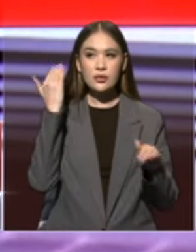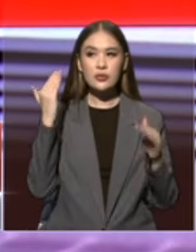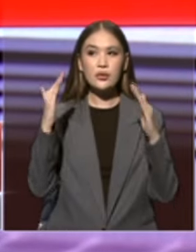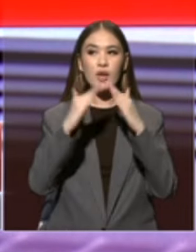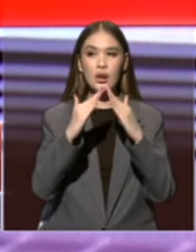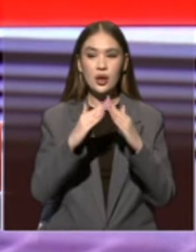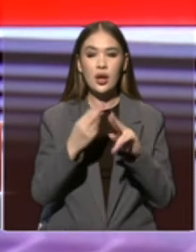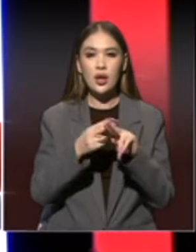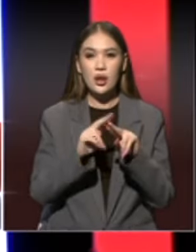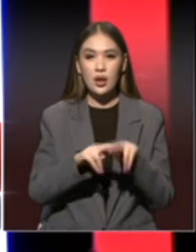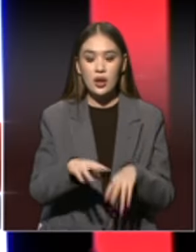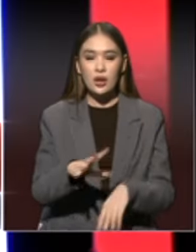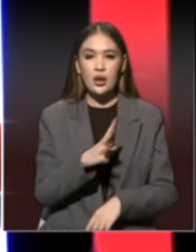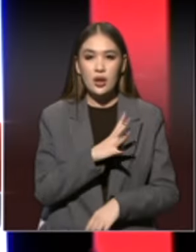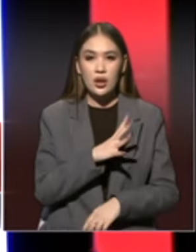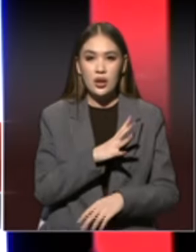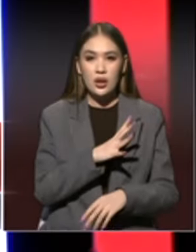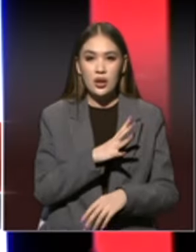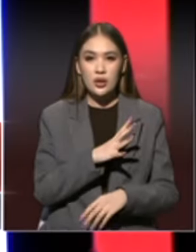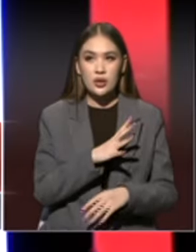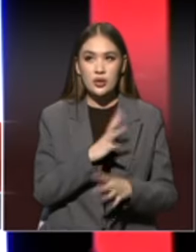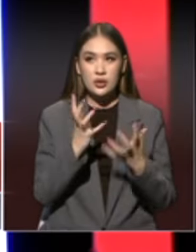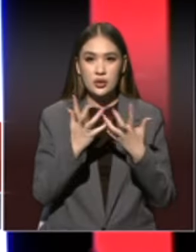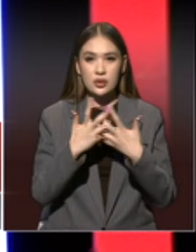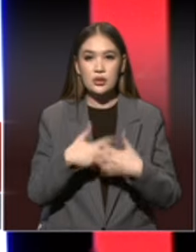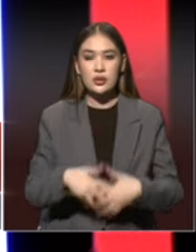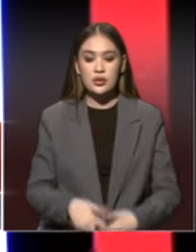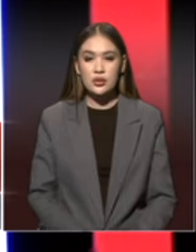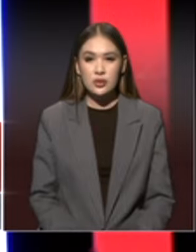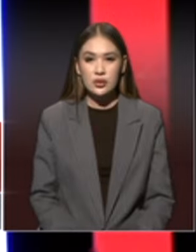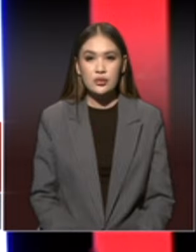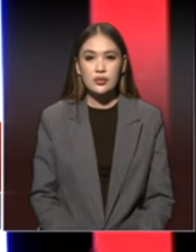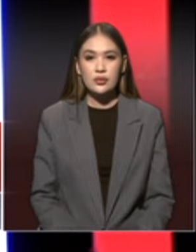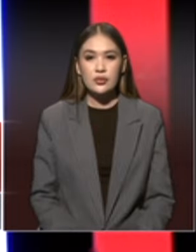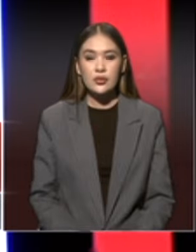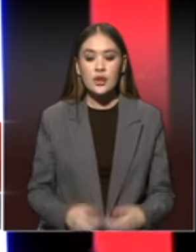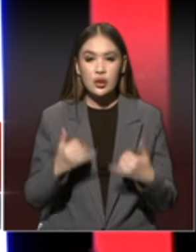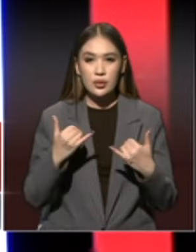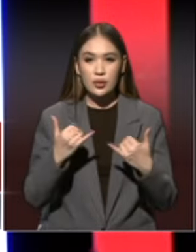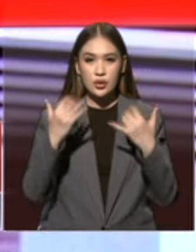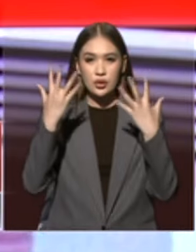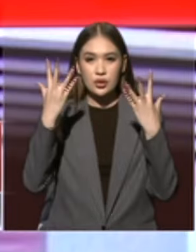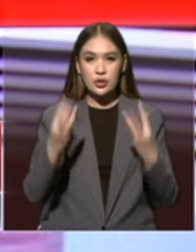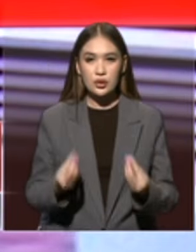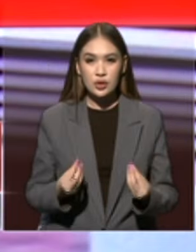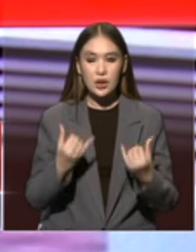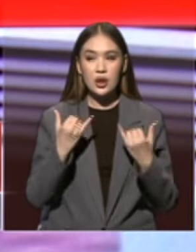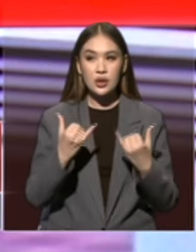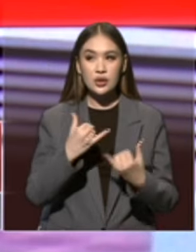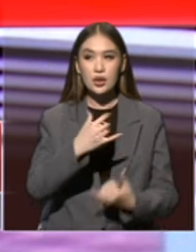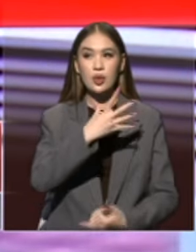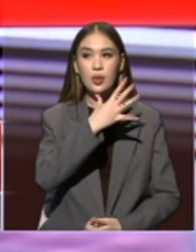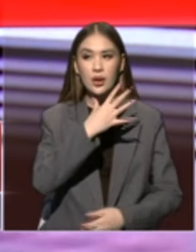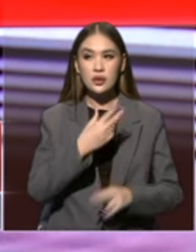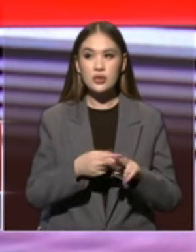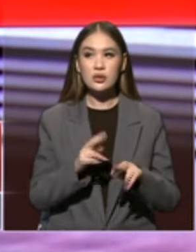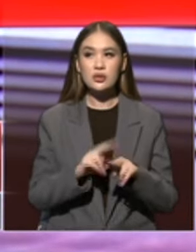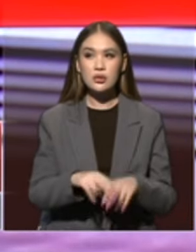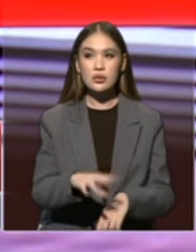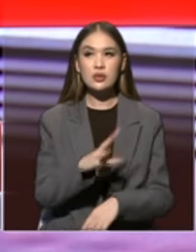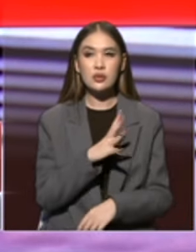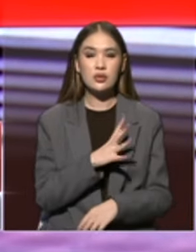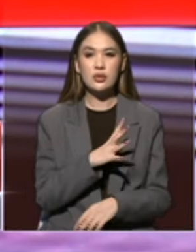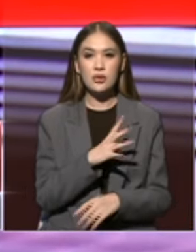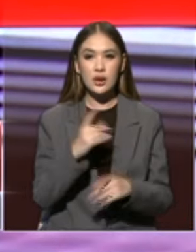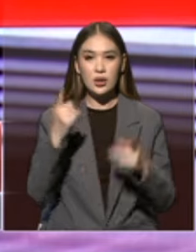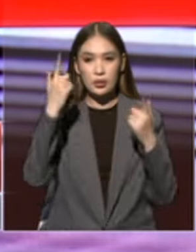алдыңғы күнге бір күн бұрын. Енді ол жақта қай күн, бүгінгі күнге қазіргі таңда біздің жүйесі бойынша осындай мәлімет